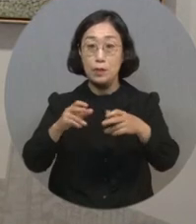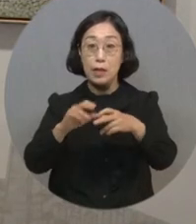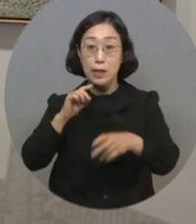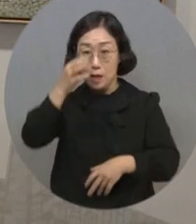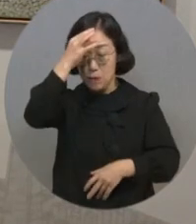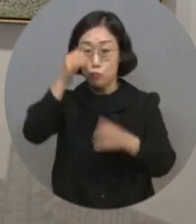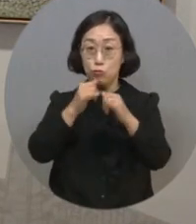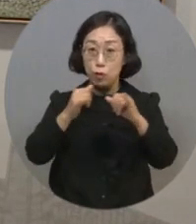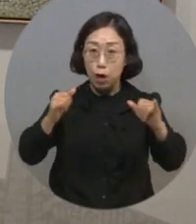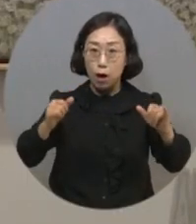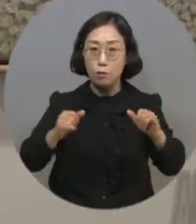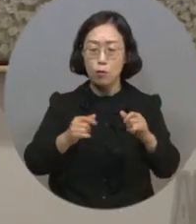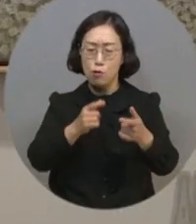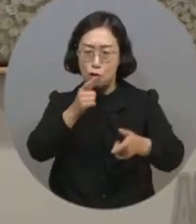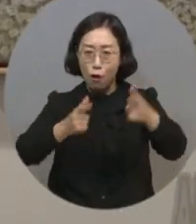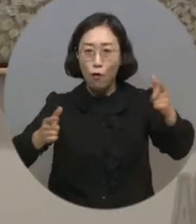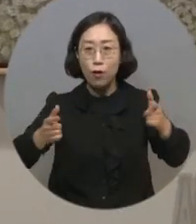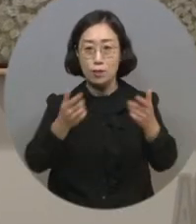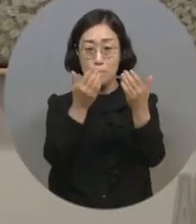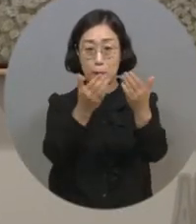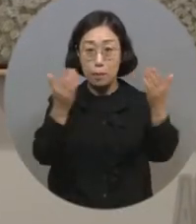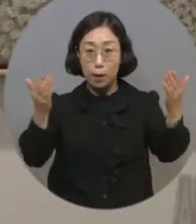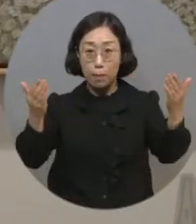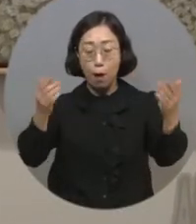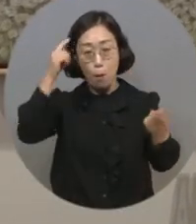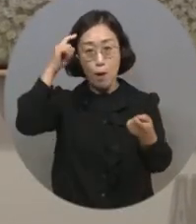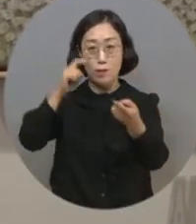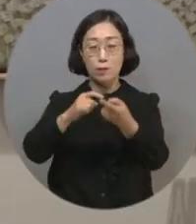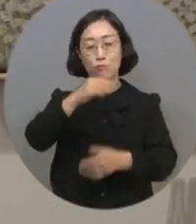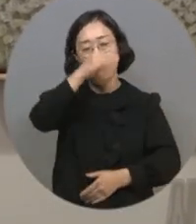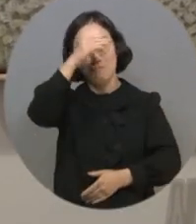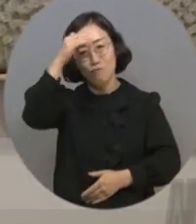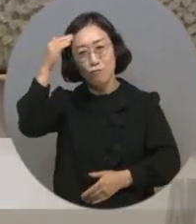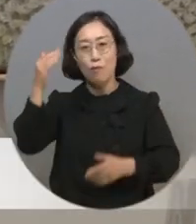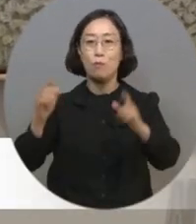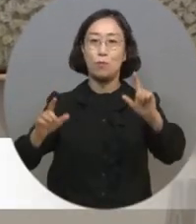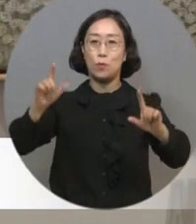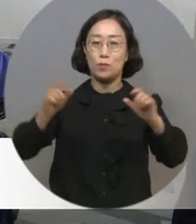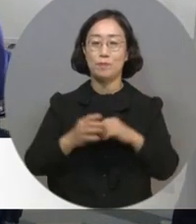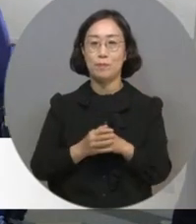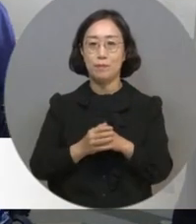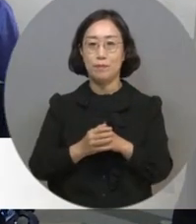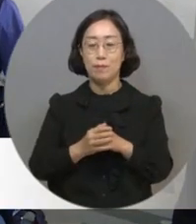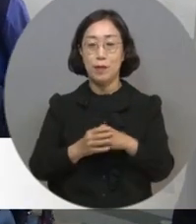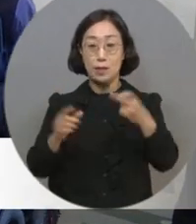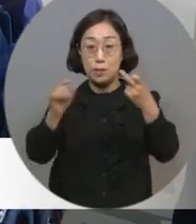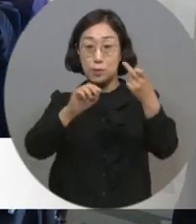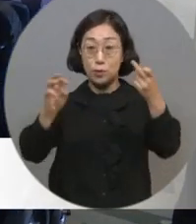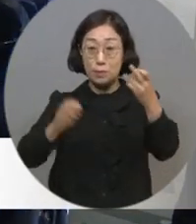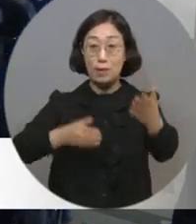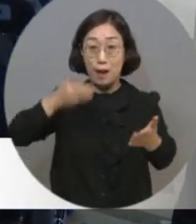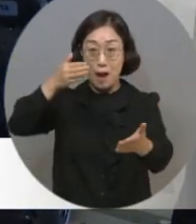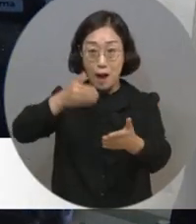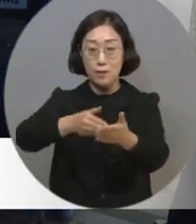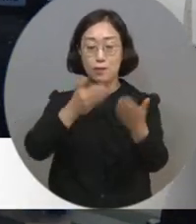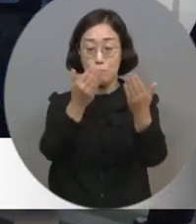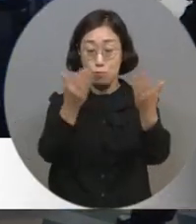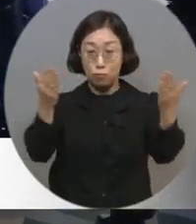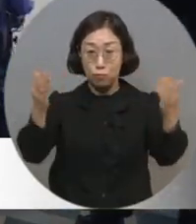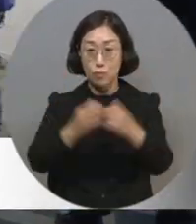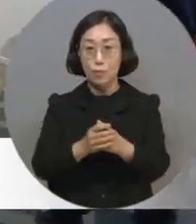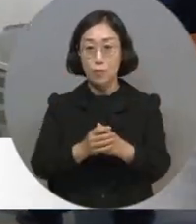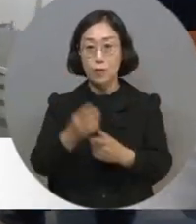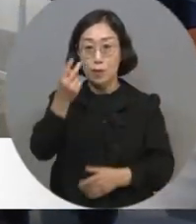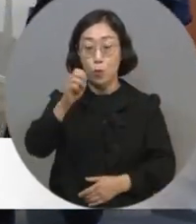다채로운 작품 세계들에 관객들의 관심도 높아져만 갑니다. 다음 달 30일까지 열리는 2024